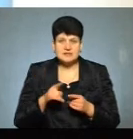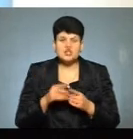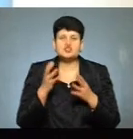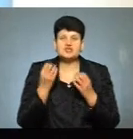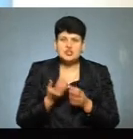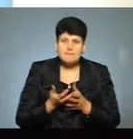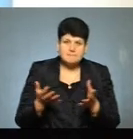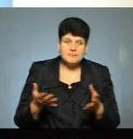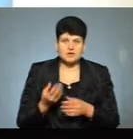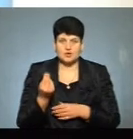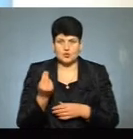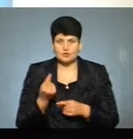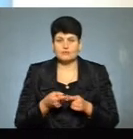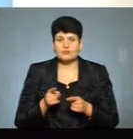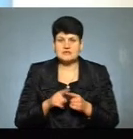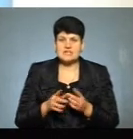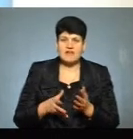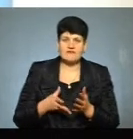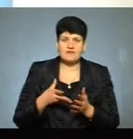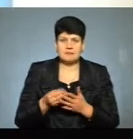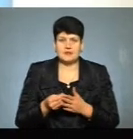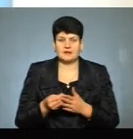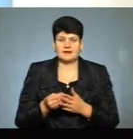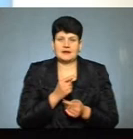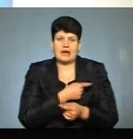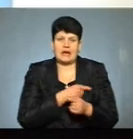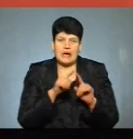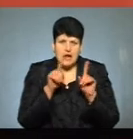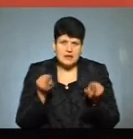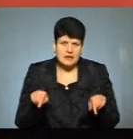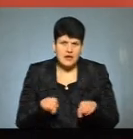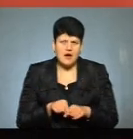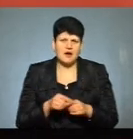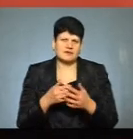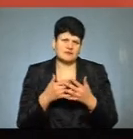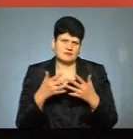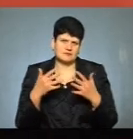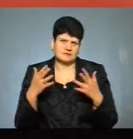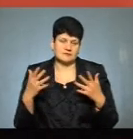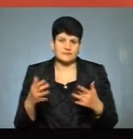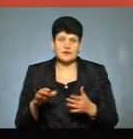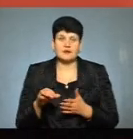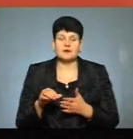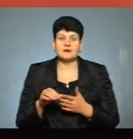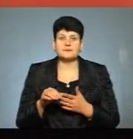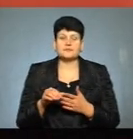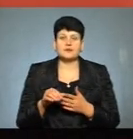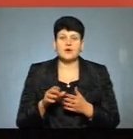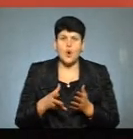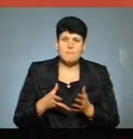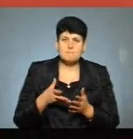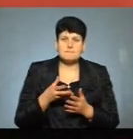більше коштує, тому що це і виплати соціальні, і по лікарняному листочку, і перебування в стаціонарі,